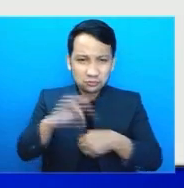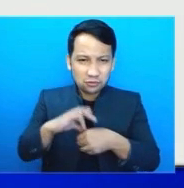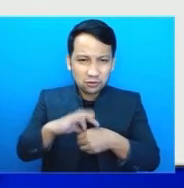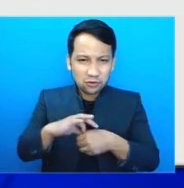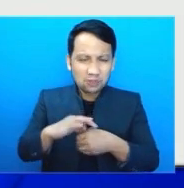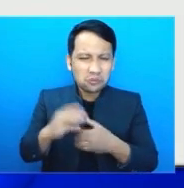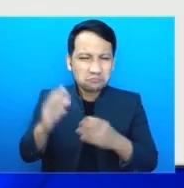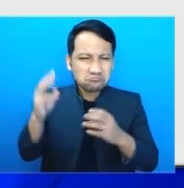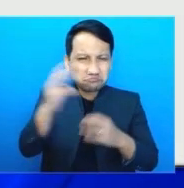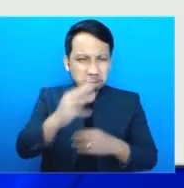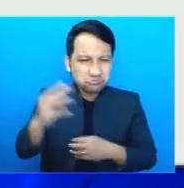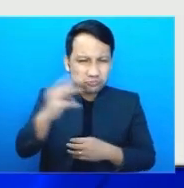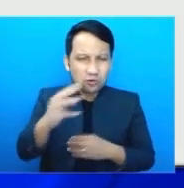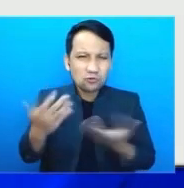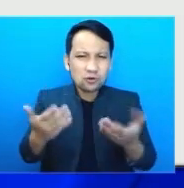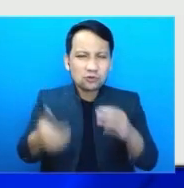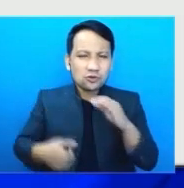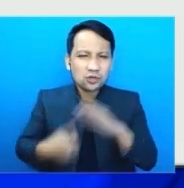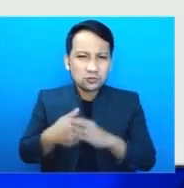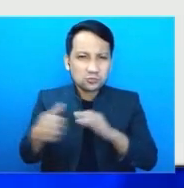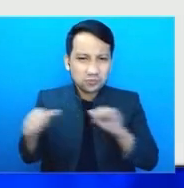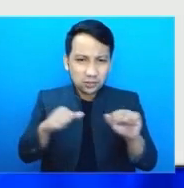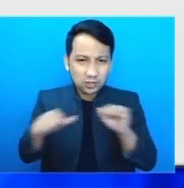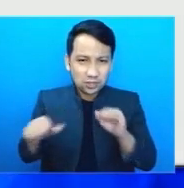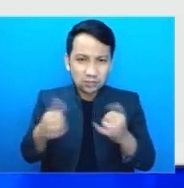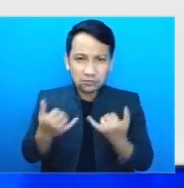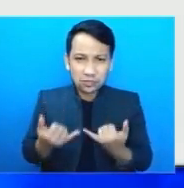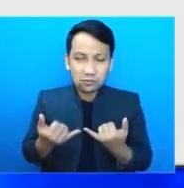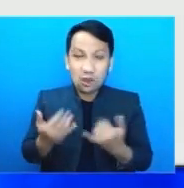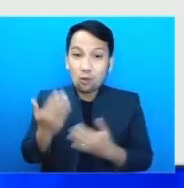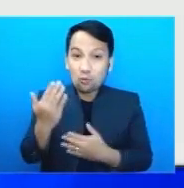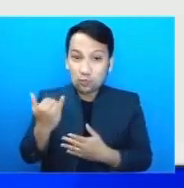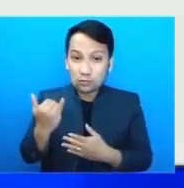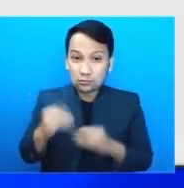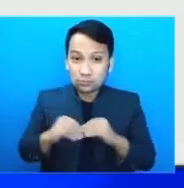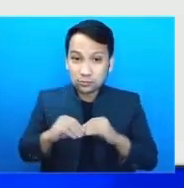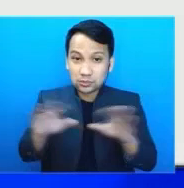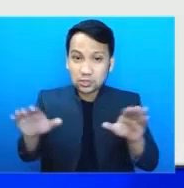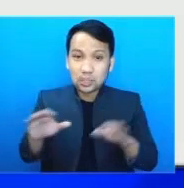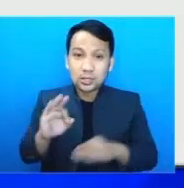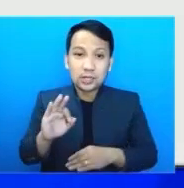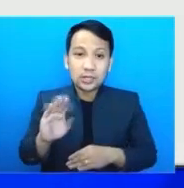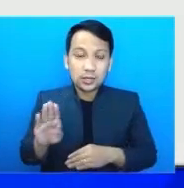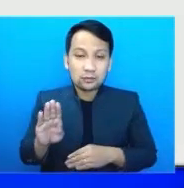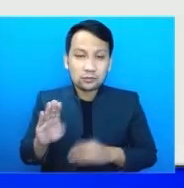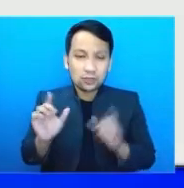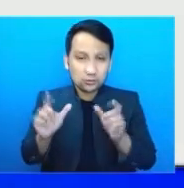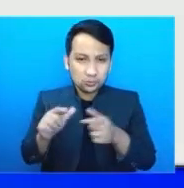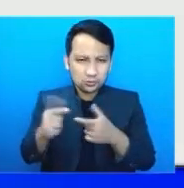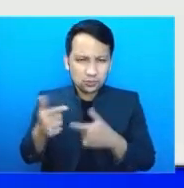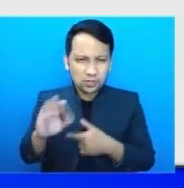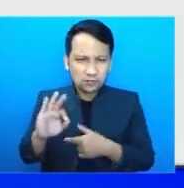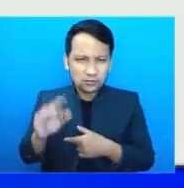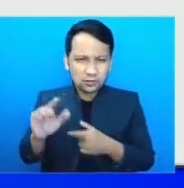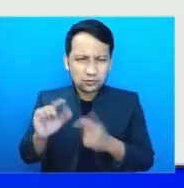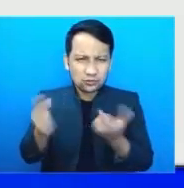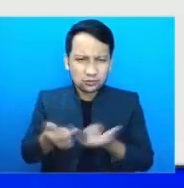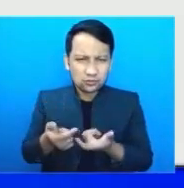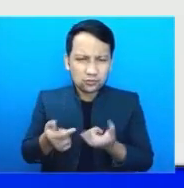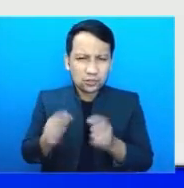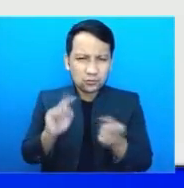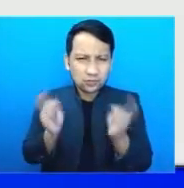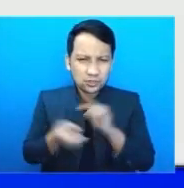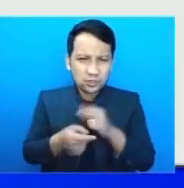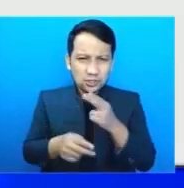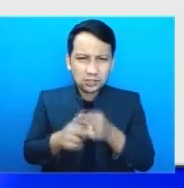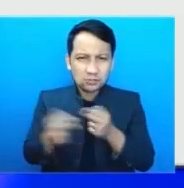pinangangambahang lalo silang magiging aktibo. Sa katunayan, may ilang FB pages at groups na nabago ang pangalan para suportahan